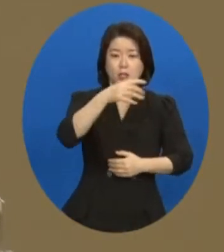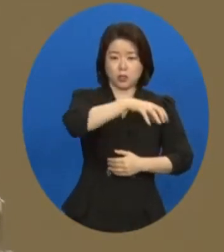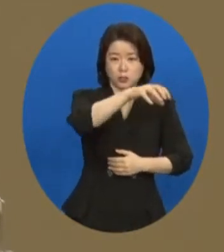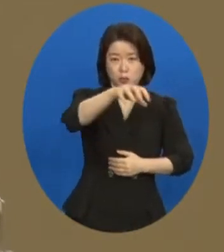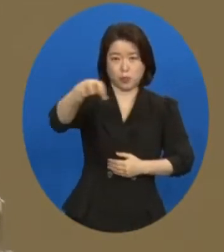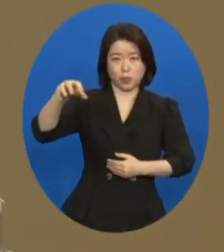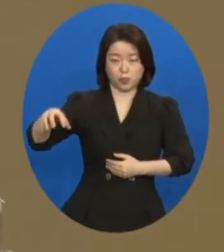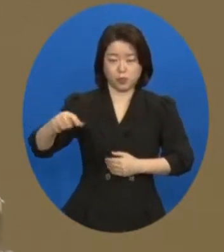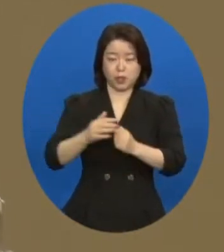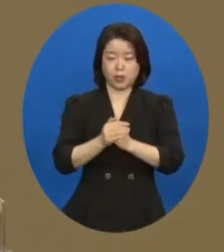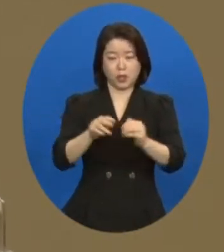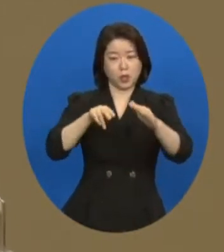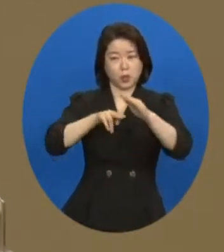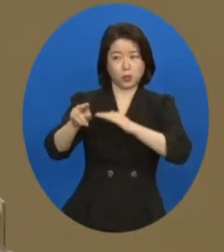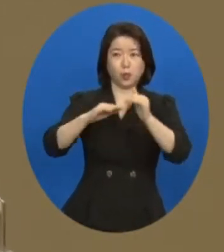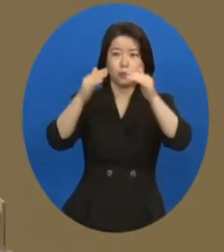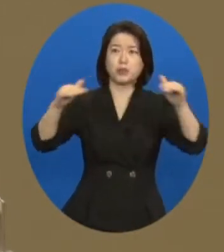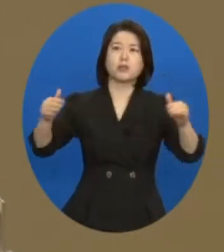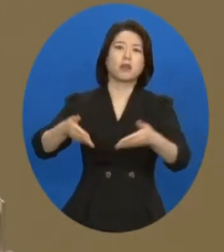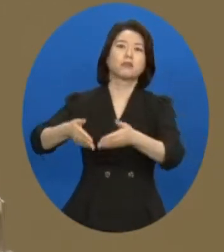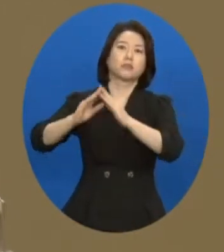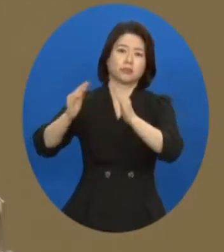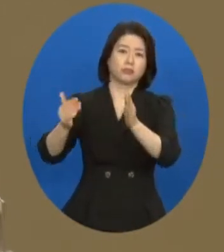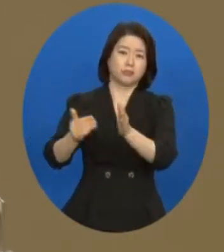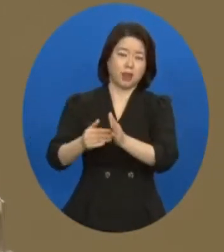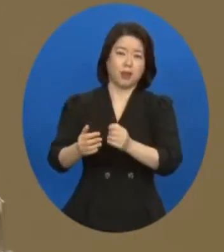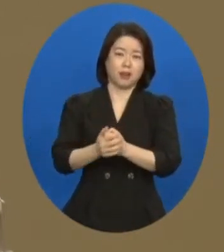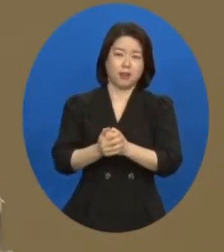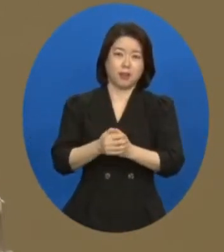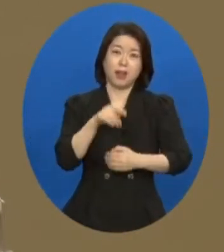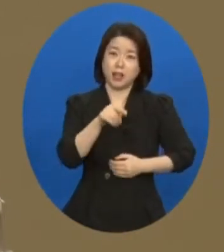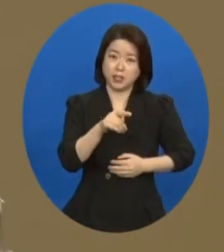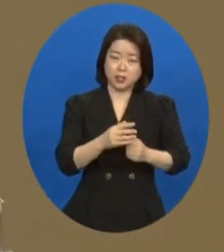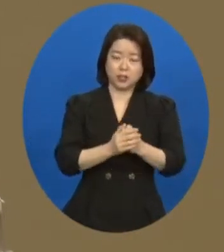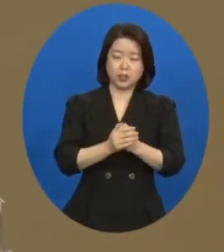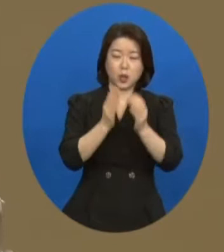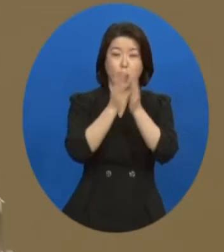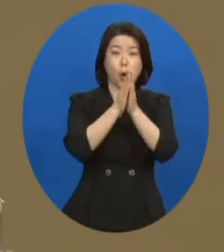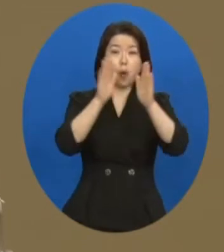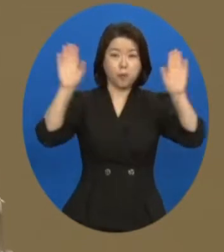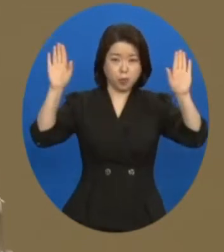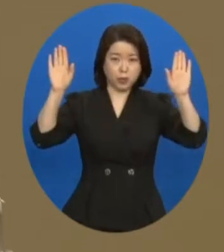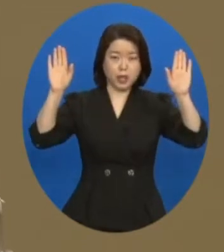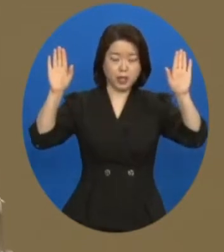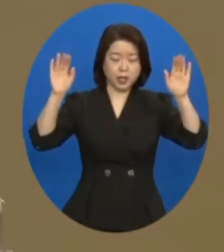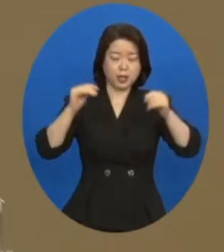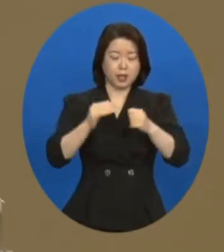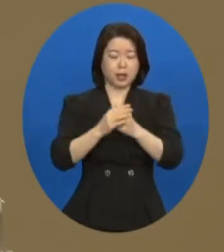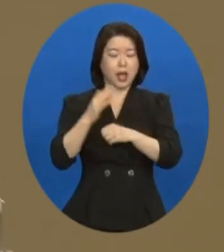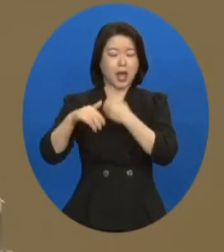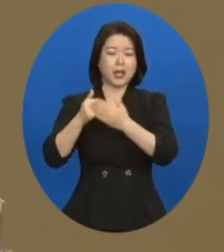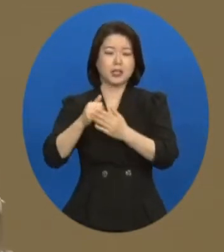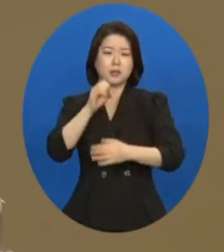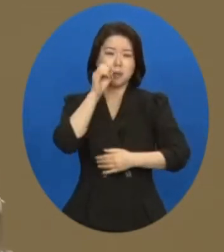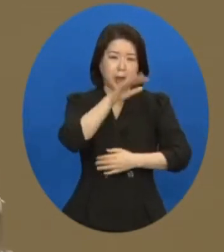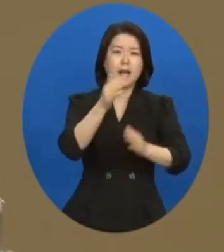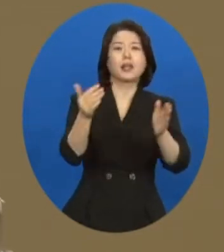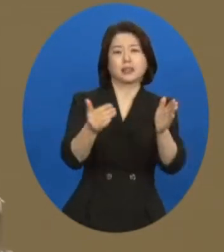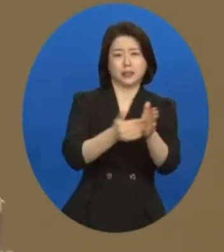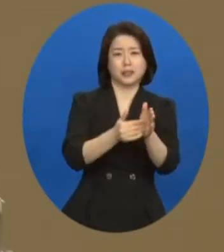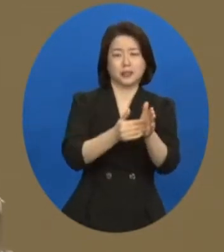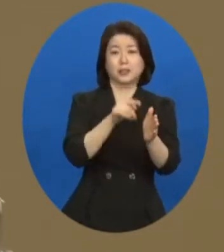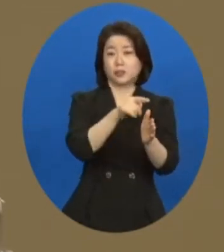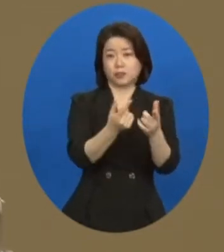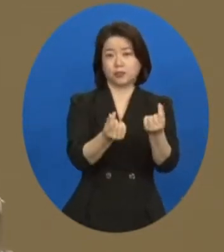에 도피성 을 세웁니다 이 도피 성을 이미 모세에게 바나 님께서 말씀하셨던 것